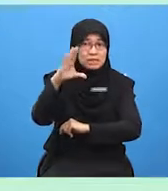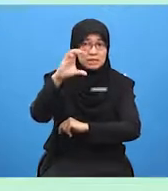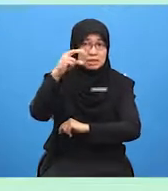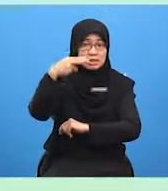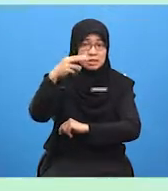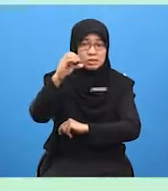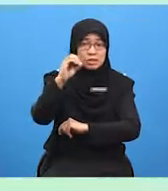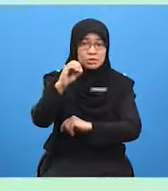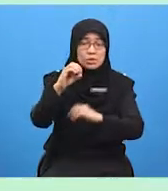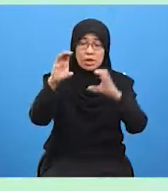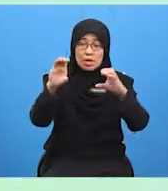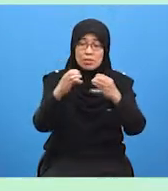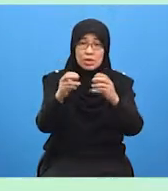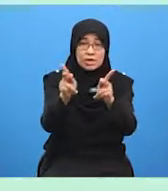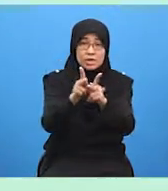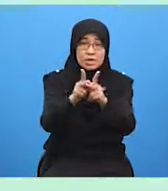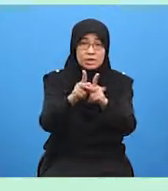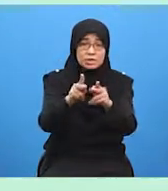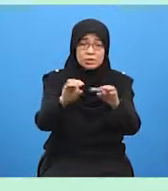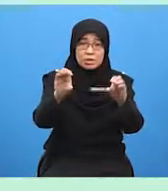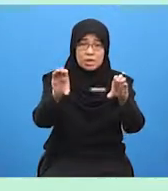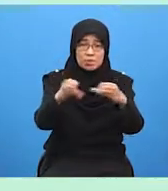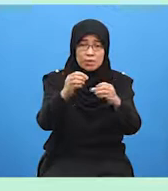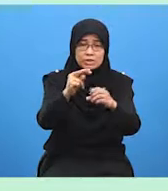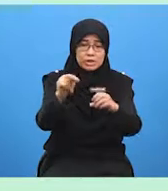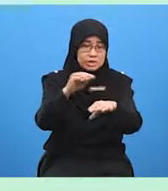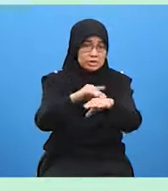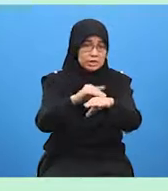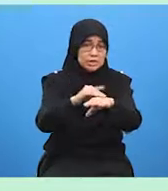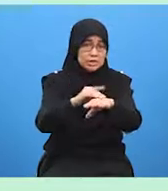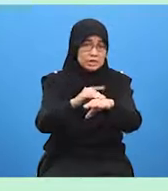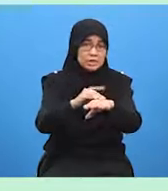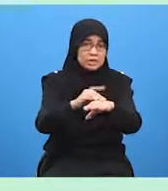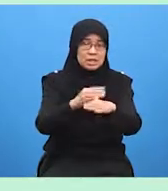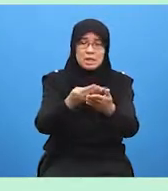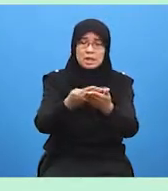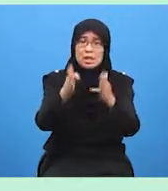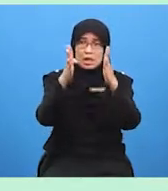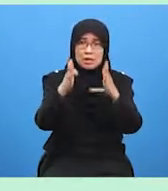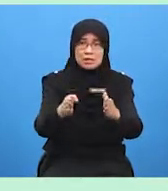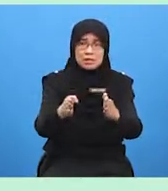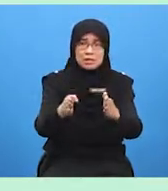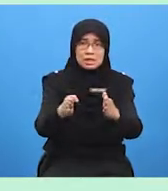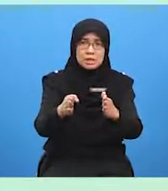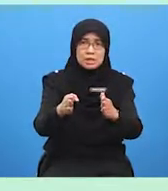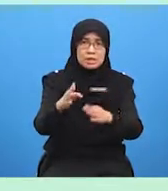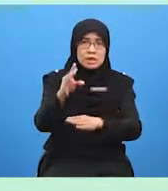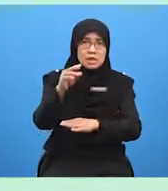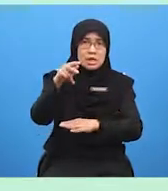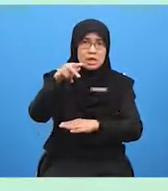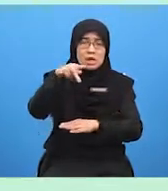pembuat kasut buatan tangan yang terkenal di dunia. Antara pelanggan beliau termasuklah mendiang puteri